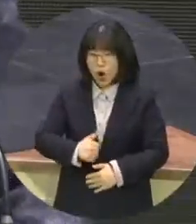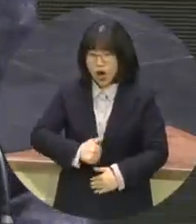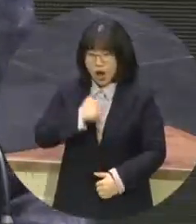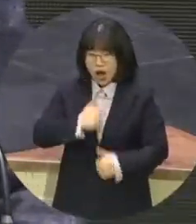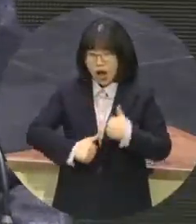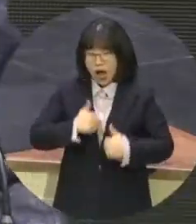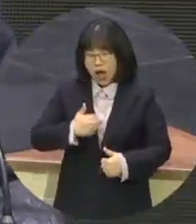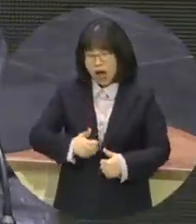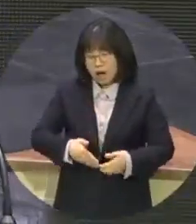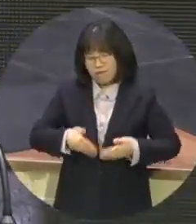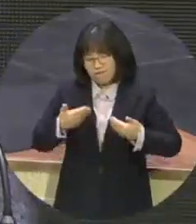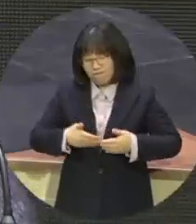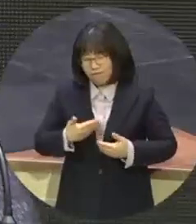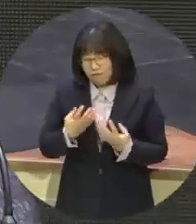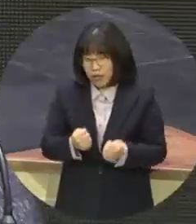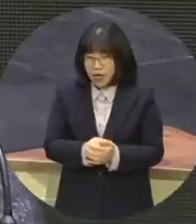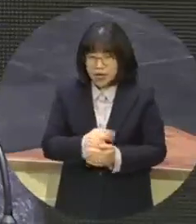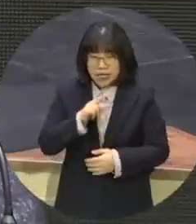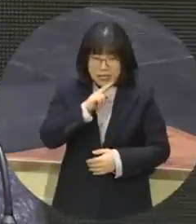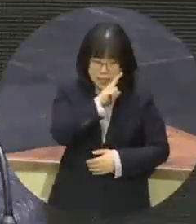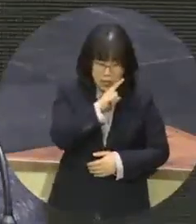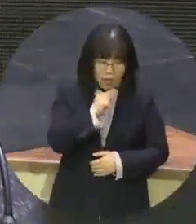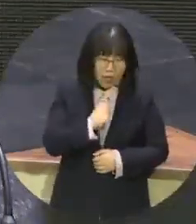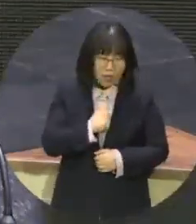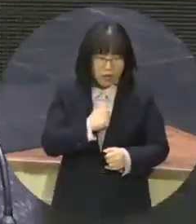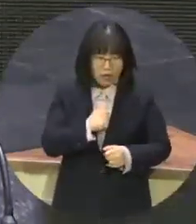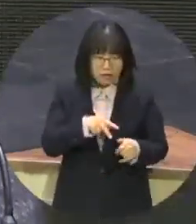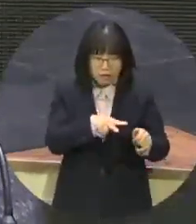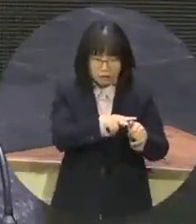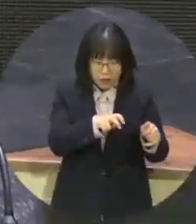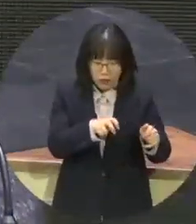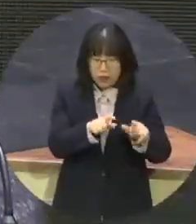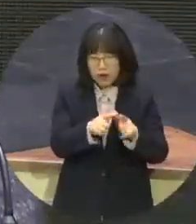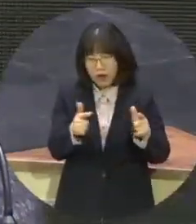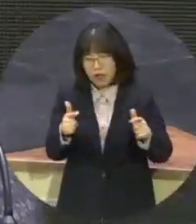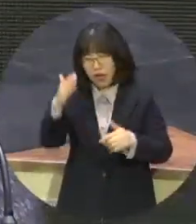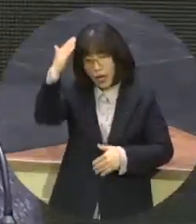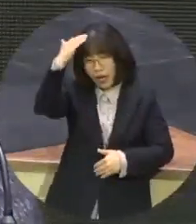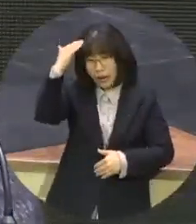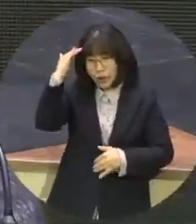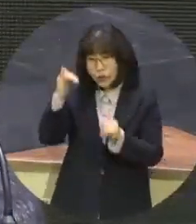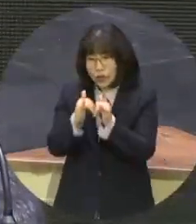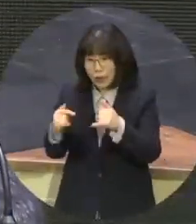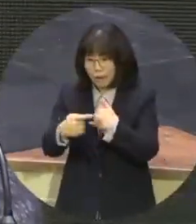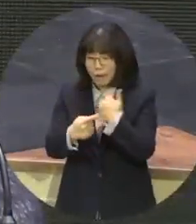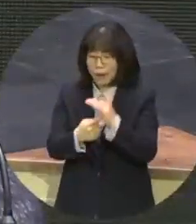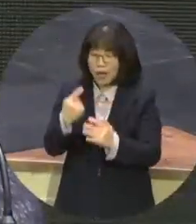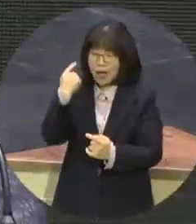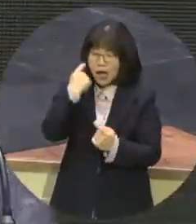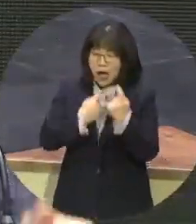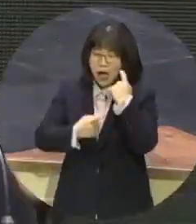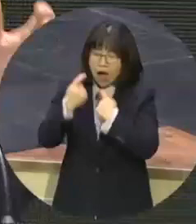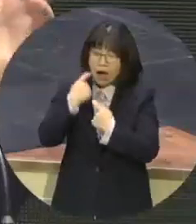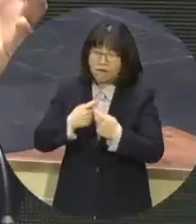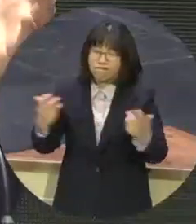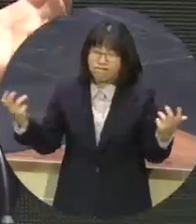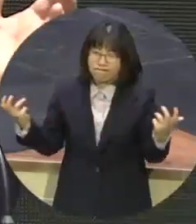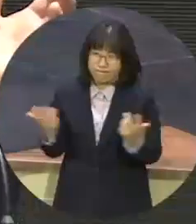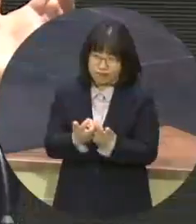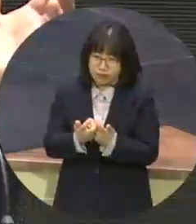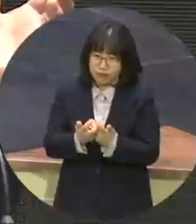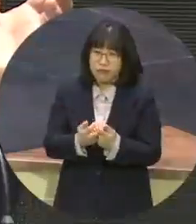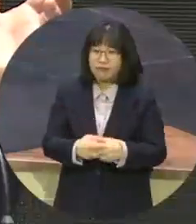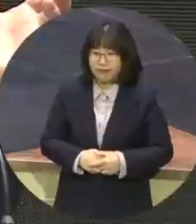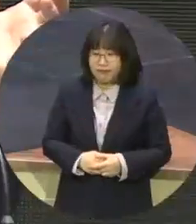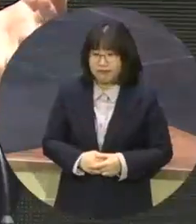싸움 잘 하지요. 시기 질투 잘 하지요. 상처 많지요. 지구상에 이래 상처 많은 민족이 없어요. 다 밝게